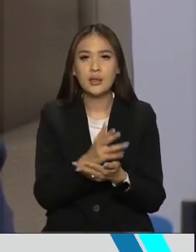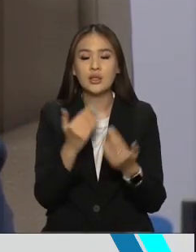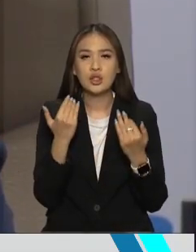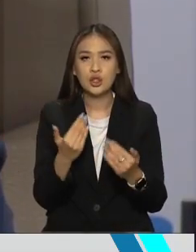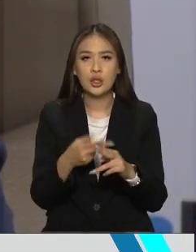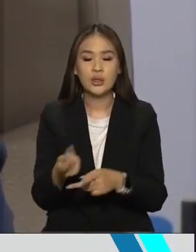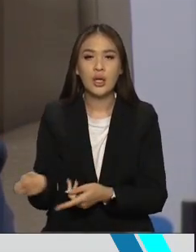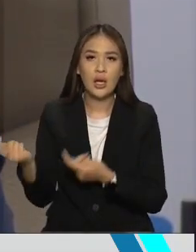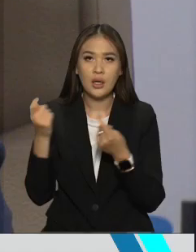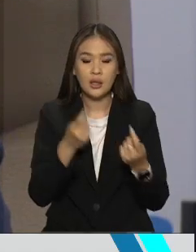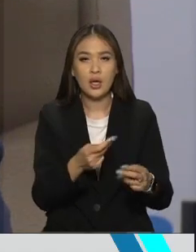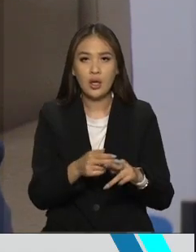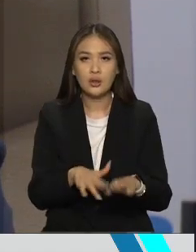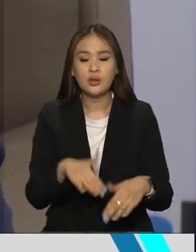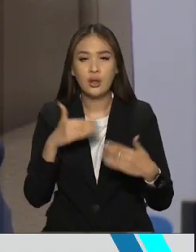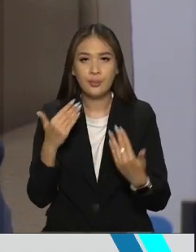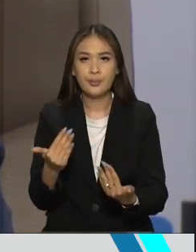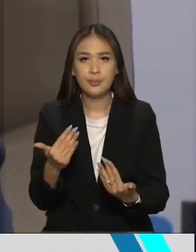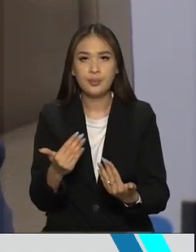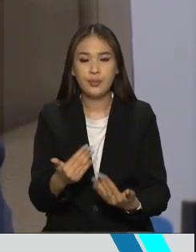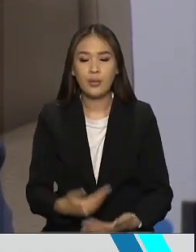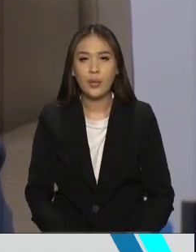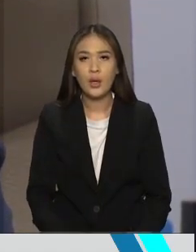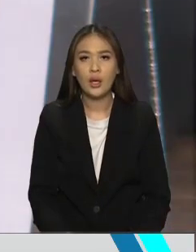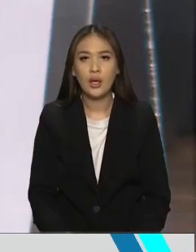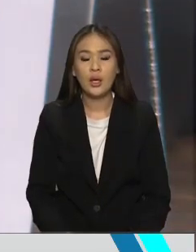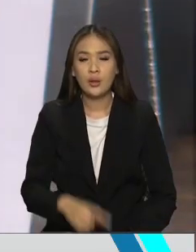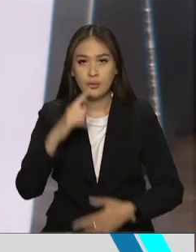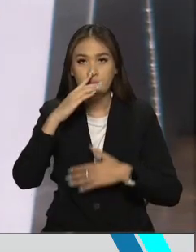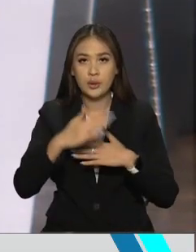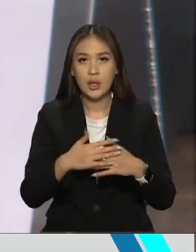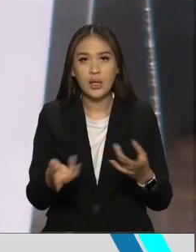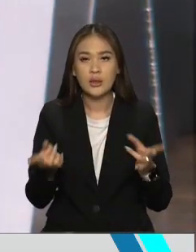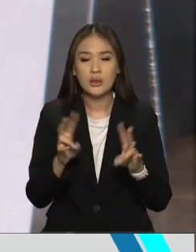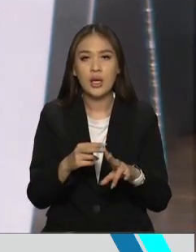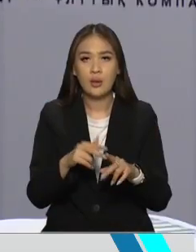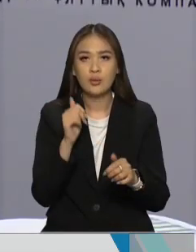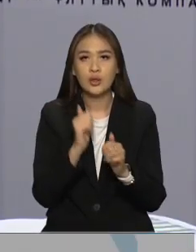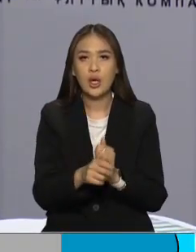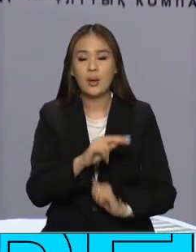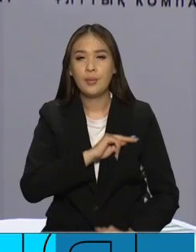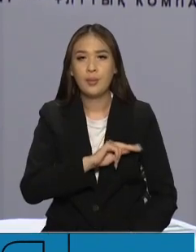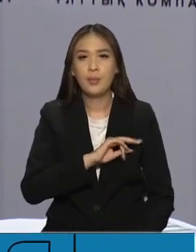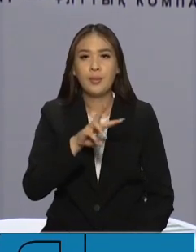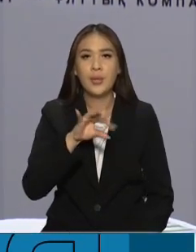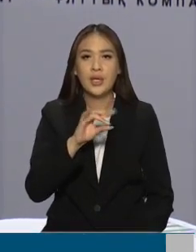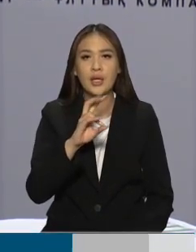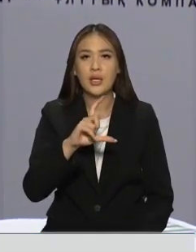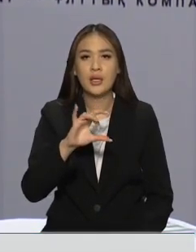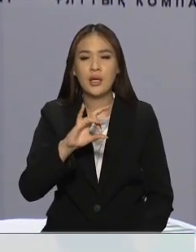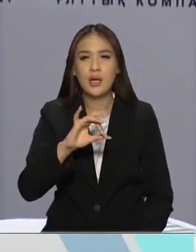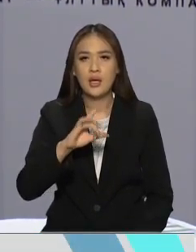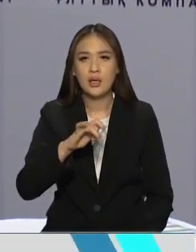в движении он находится Значит на подходе но мы постоянно работаем с минэнергос ктжением президента того чтобы